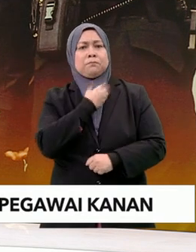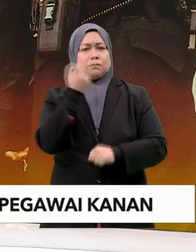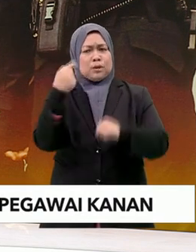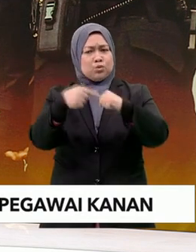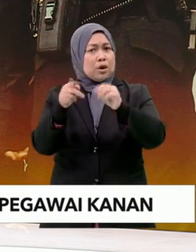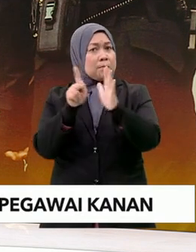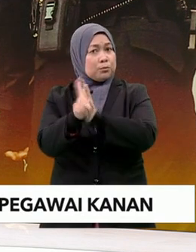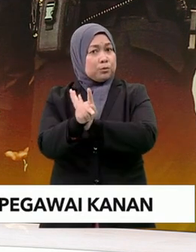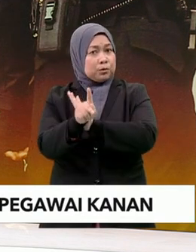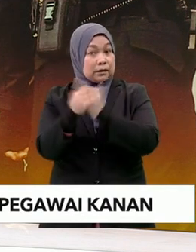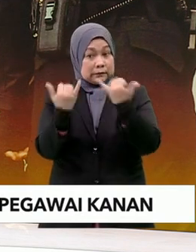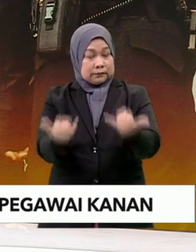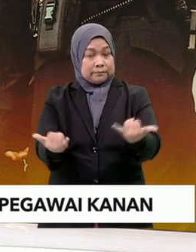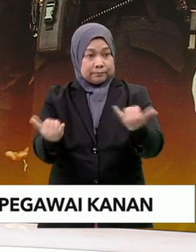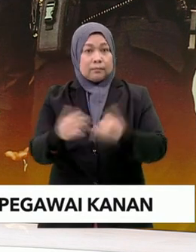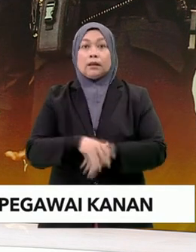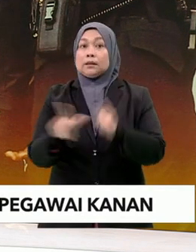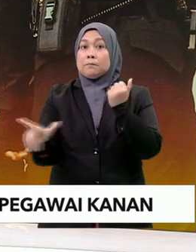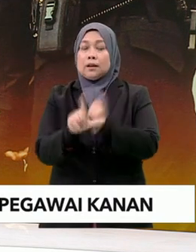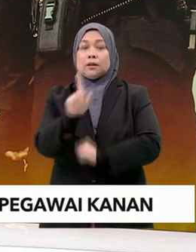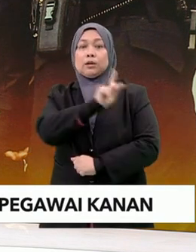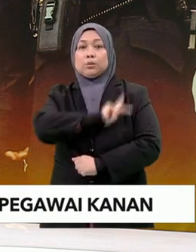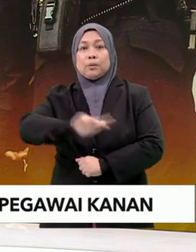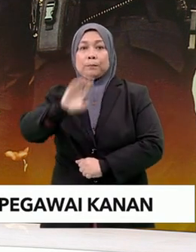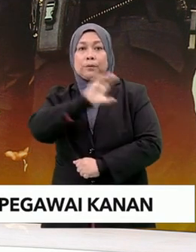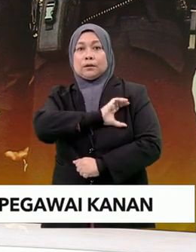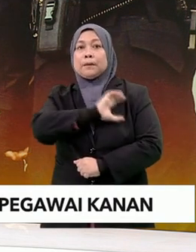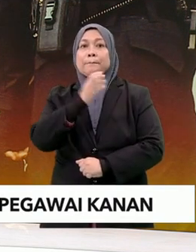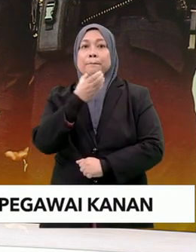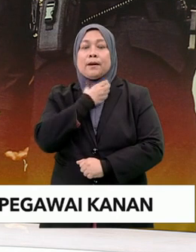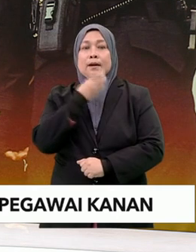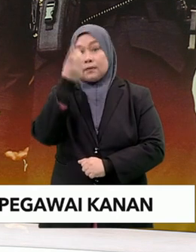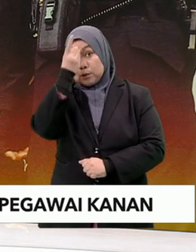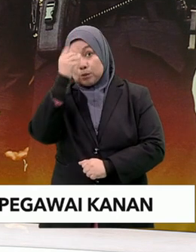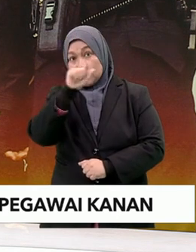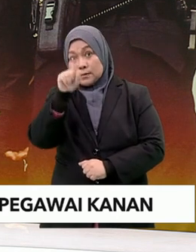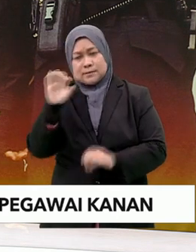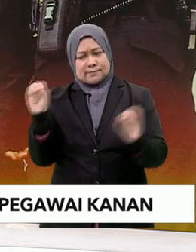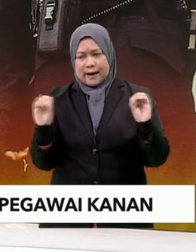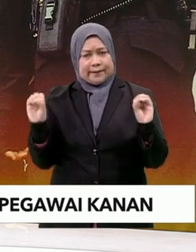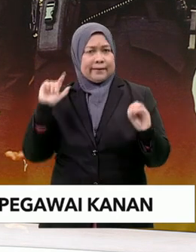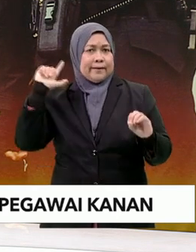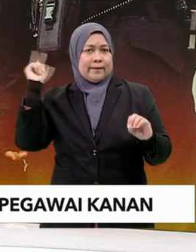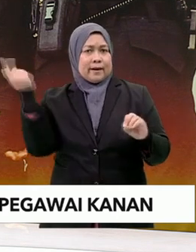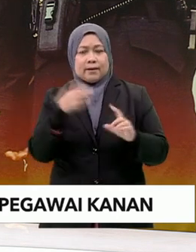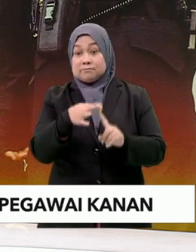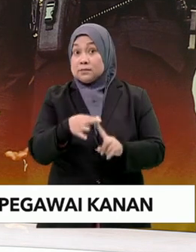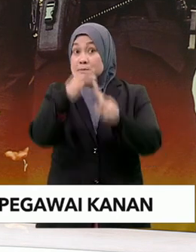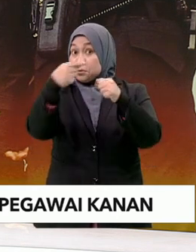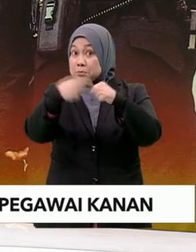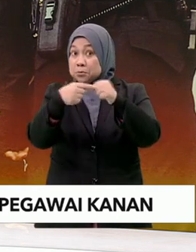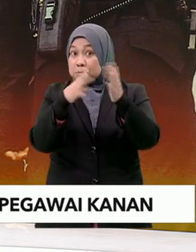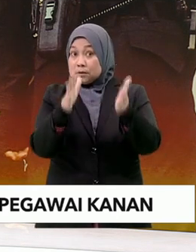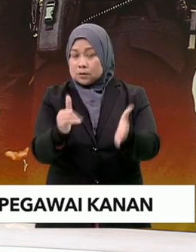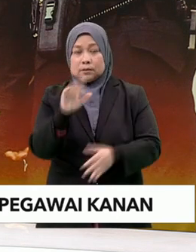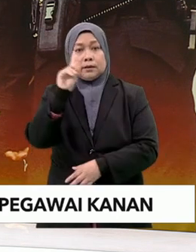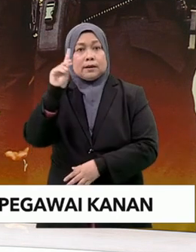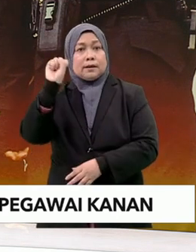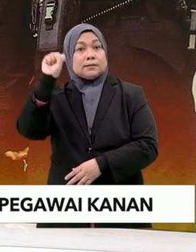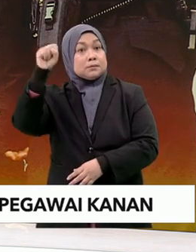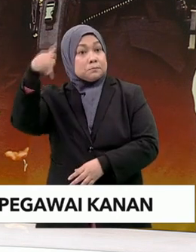tuduhan membunuh hari ini timbalan ketua polis perak Datuk Azizi Mat Aris menjelaskan tiada layanan istimewa terhadap tertuduh berpangkat